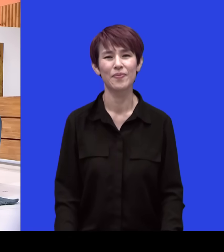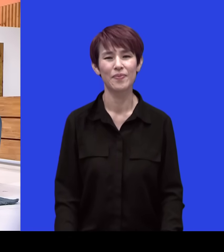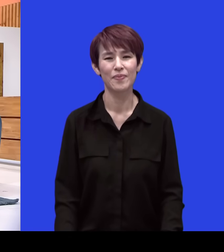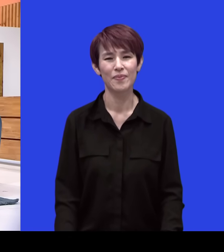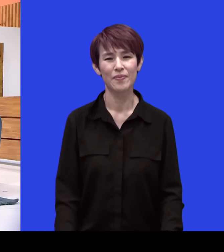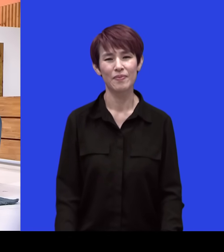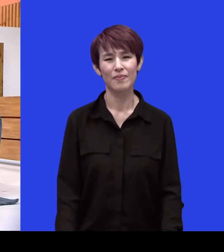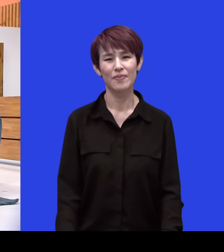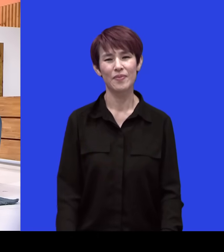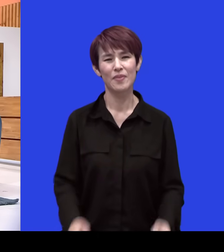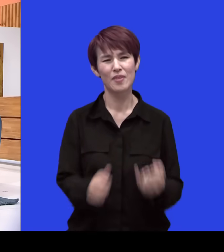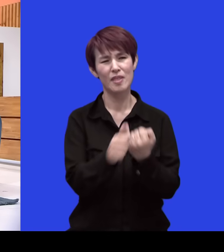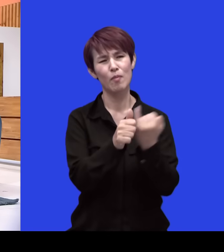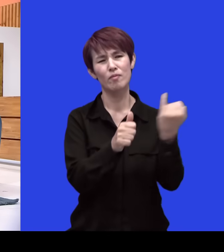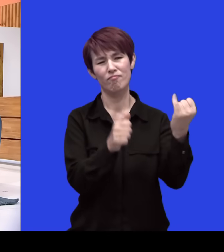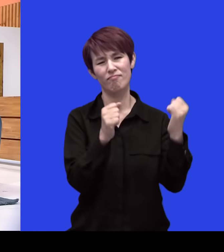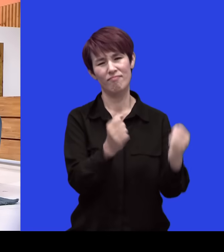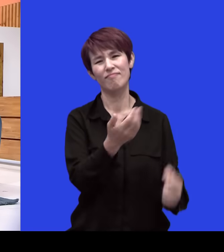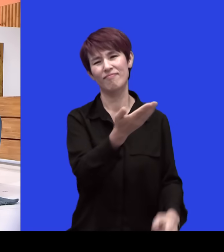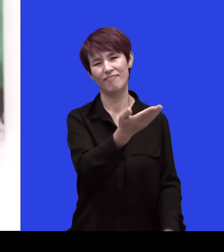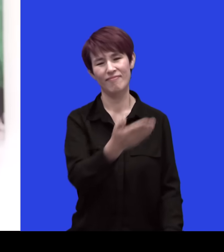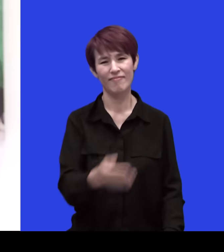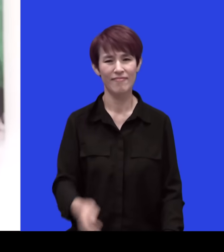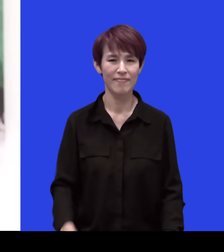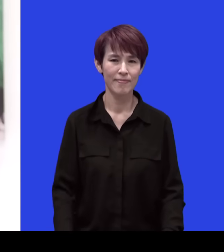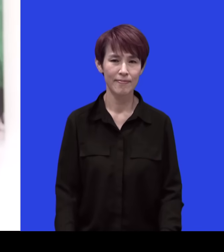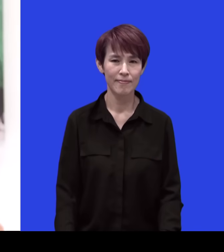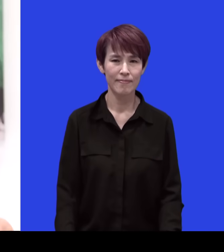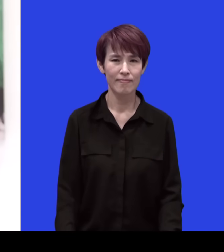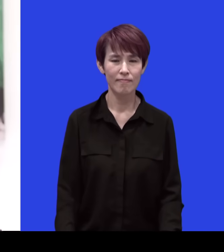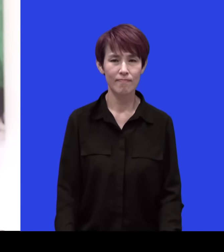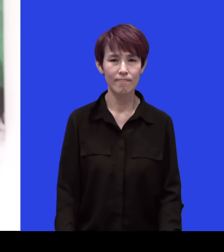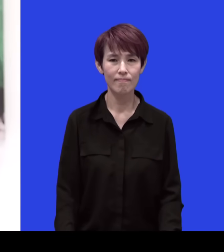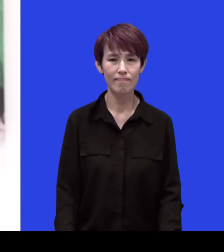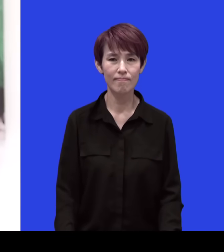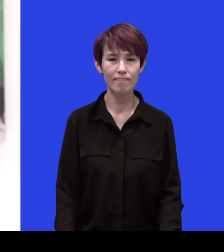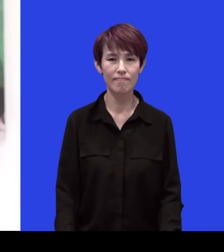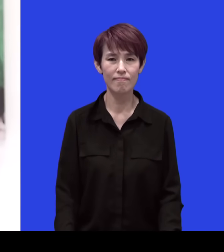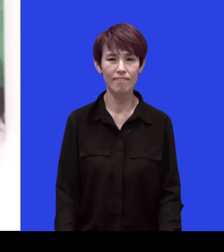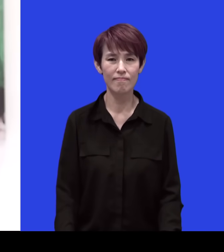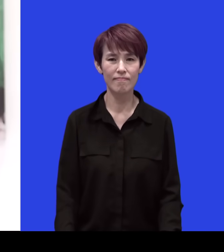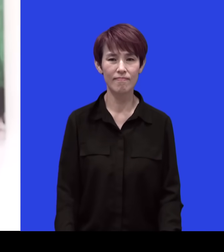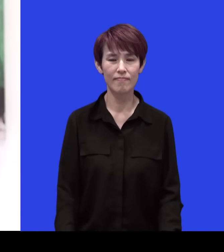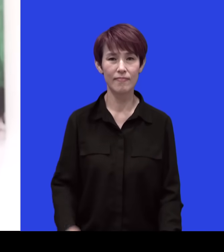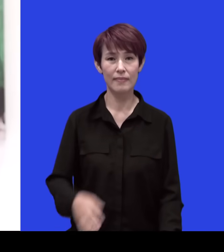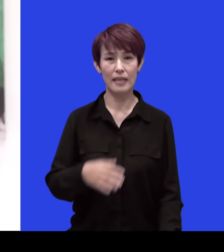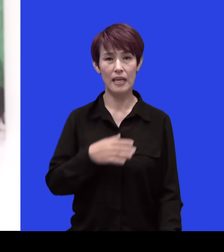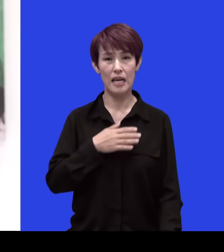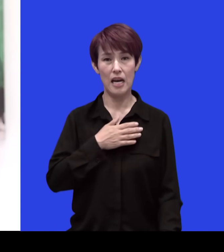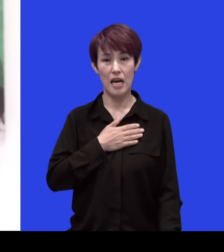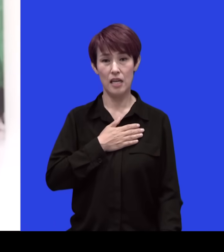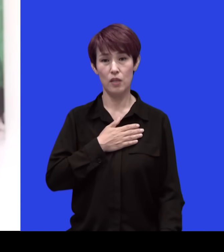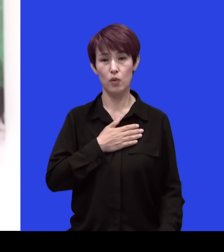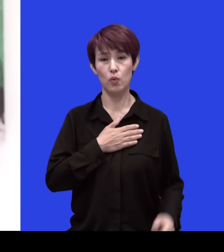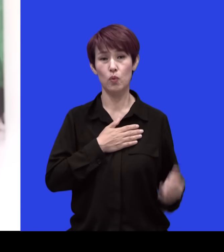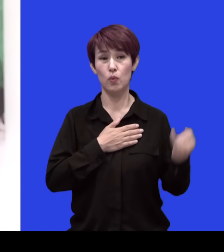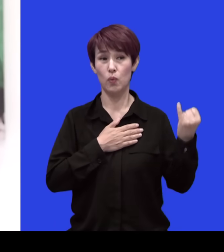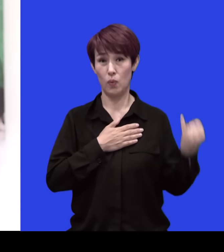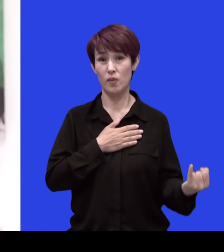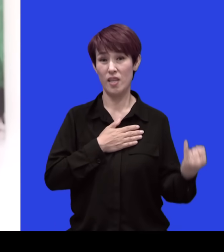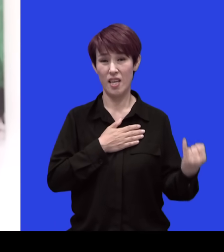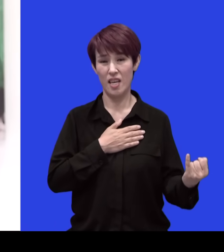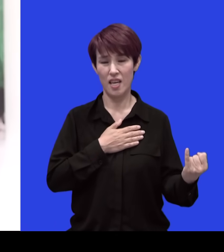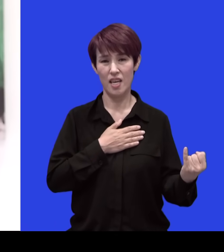또 사모님도 예. 네, 와 계시니까. 예, 예. 네. 제가 알던 동생이 여자